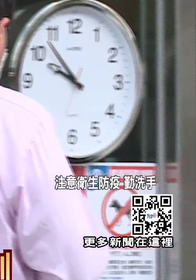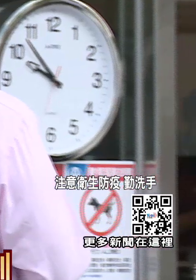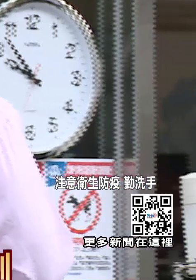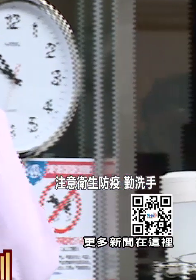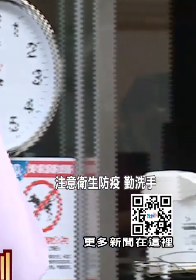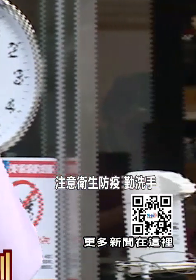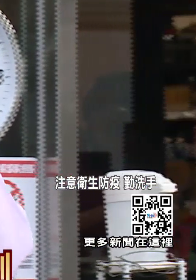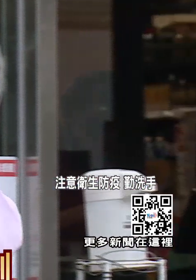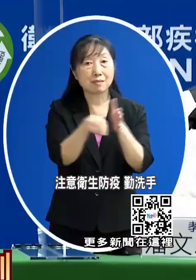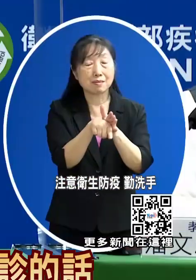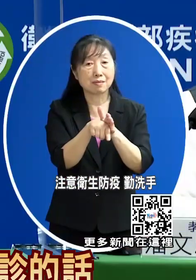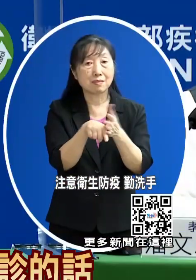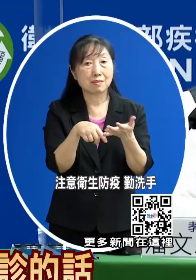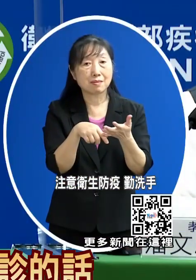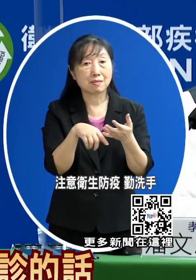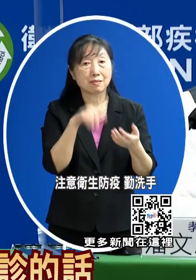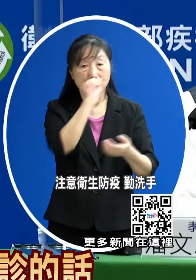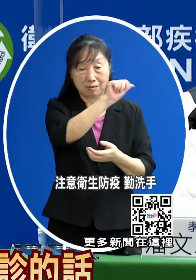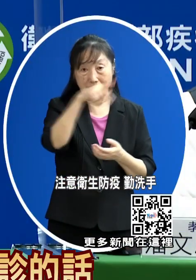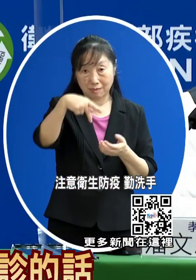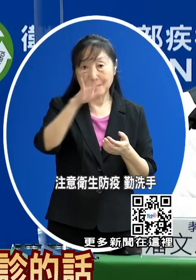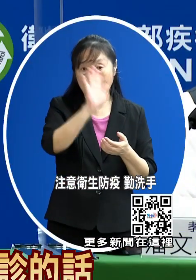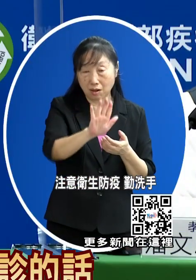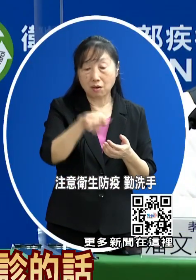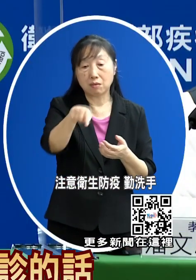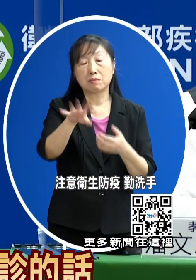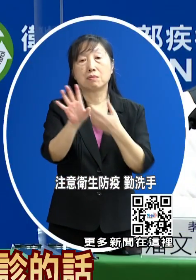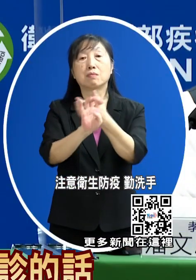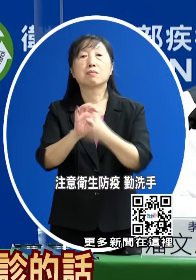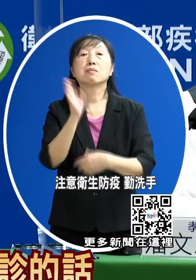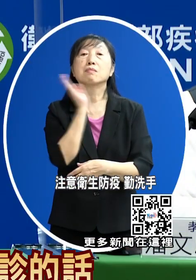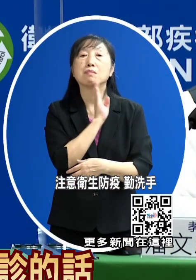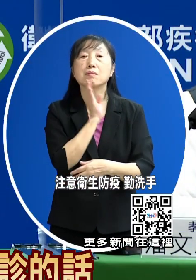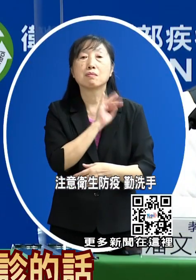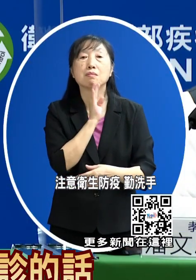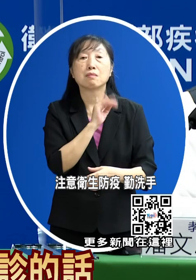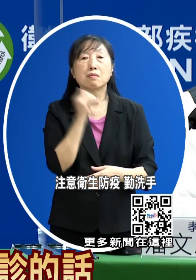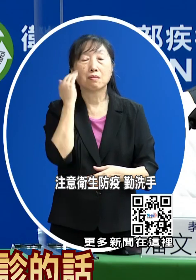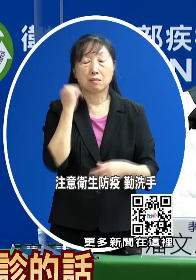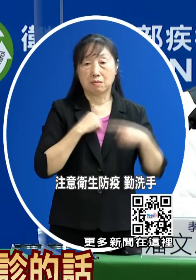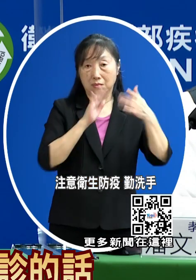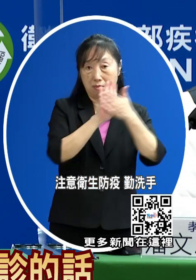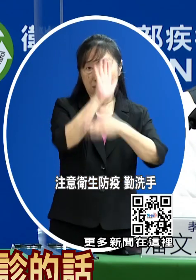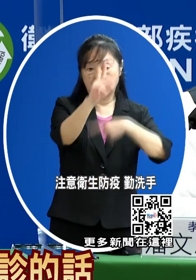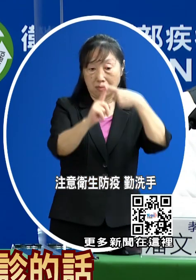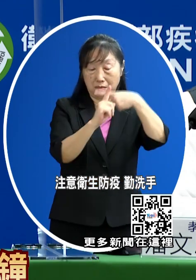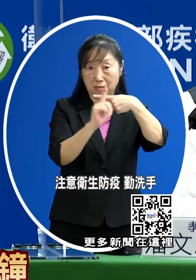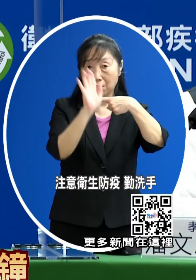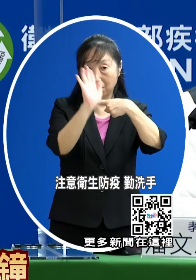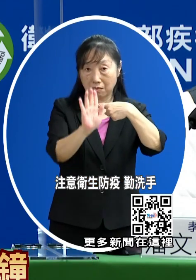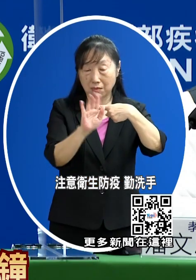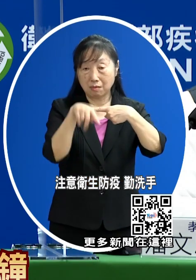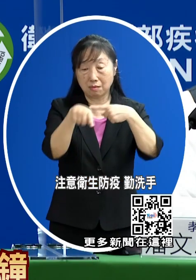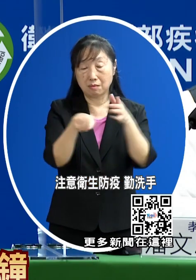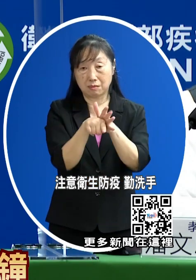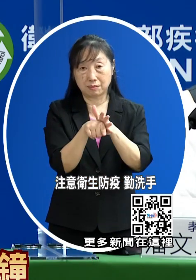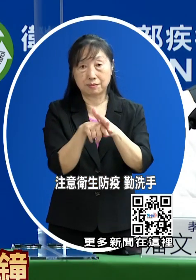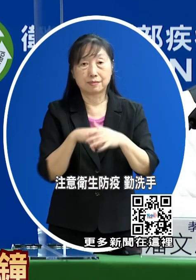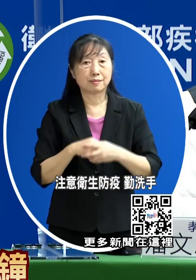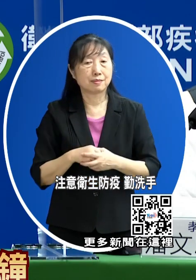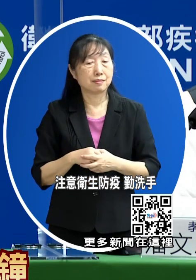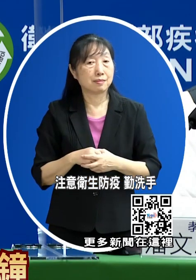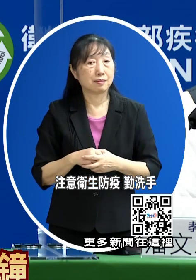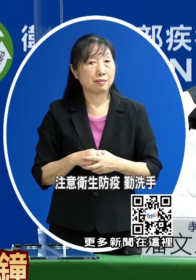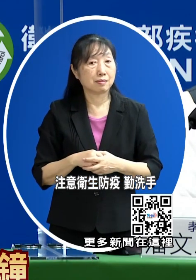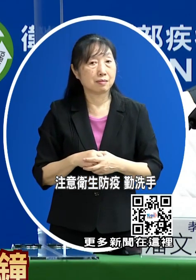不用这个十连制的部分，因为大家都可以，未来如果有任何确诊的话，那只要你有超过这个